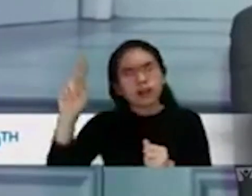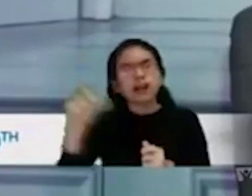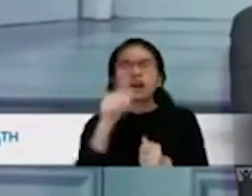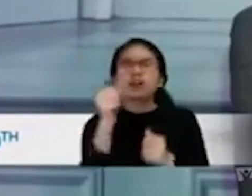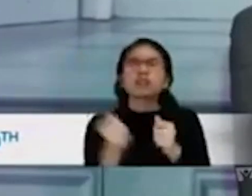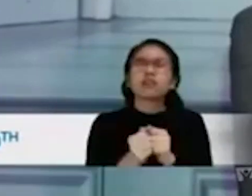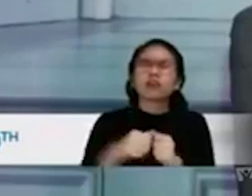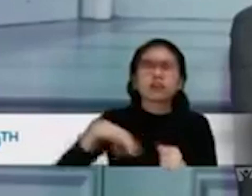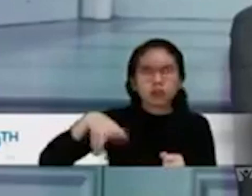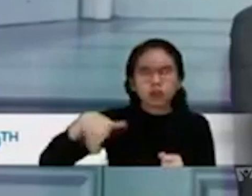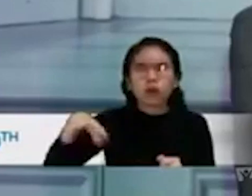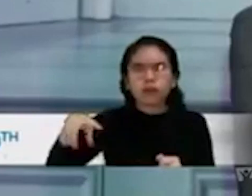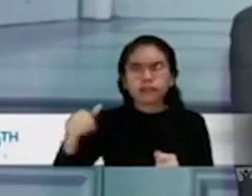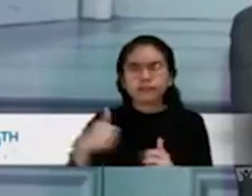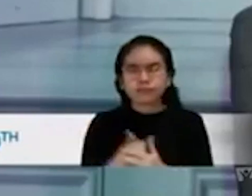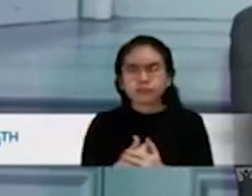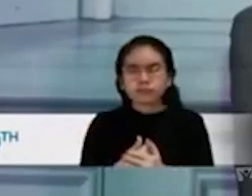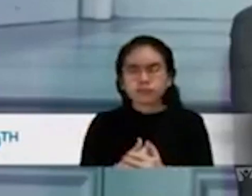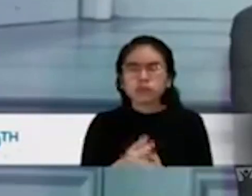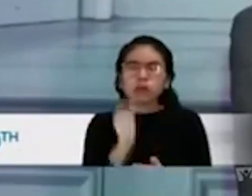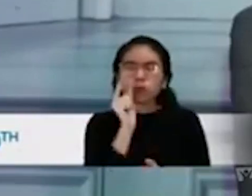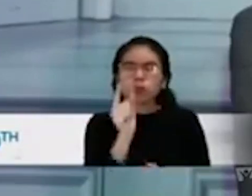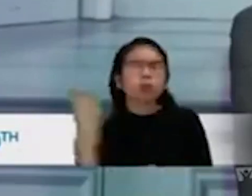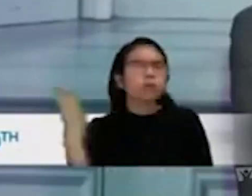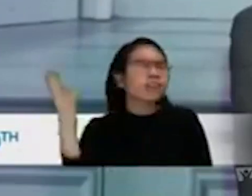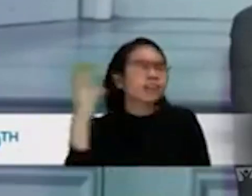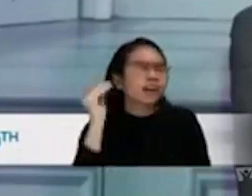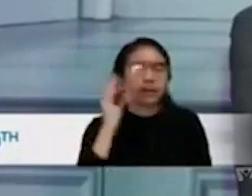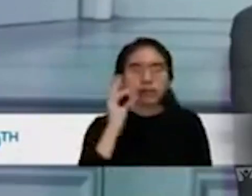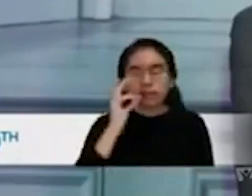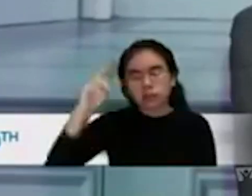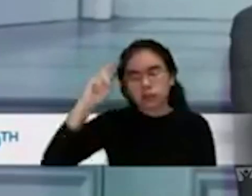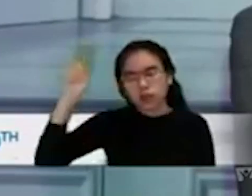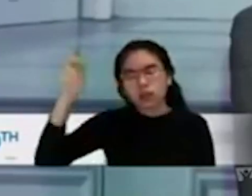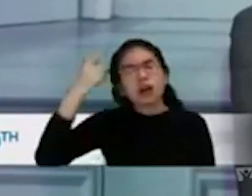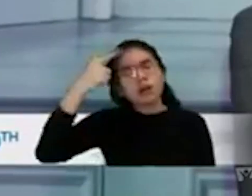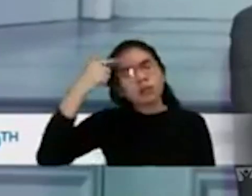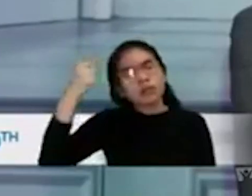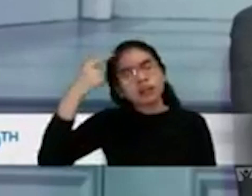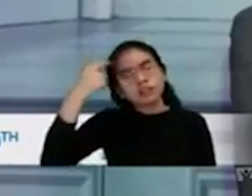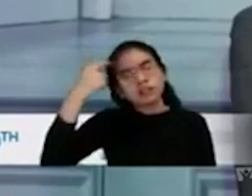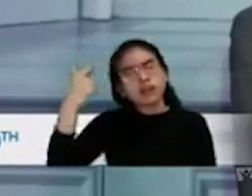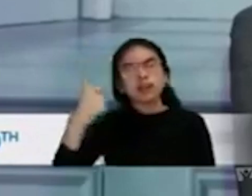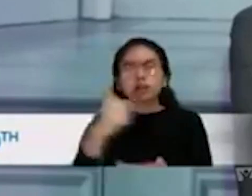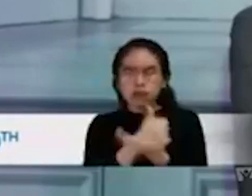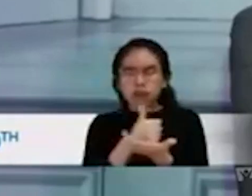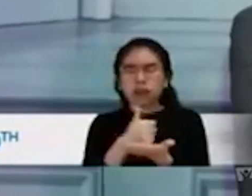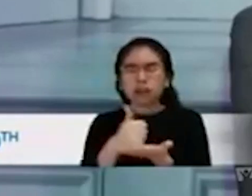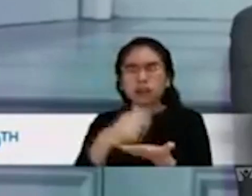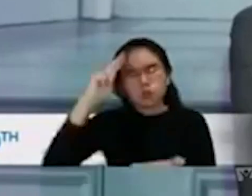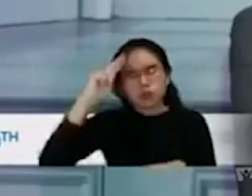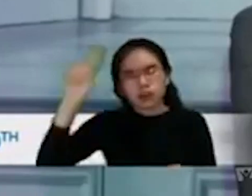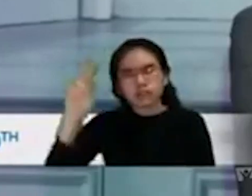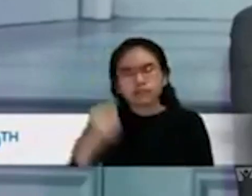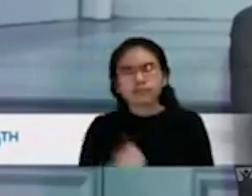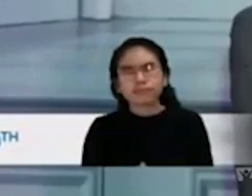hati, mendengarkan firman Tuhan, belajar kebenaran Tuhan. Dan lebih dari itu ya Tuhan, ini